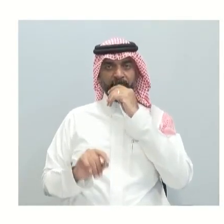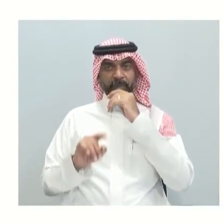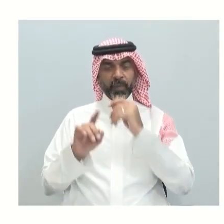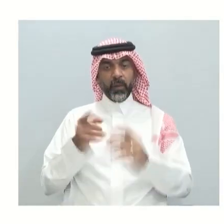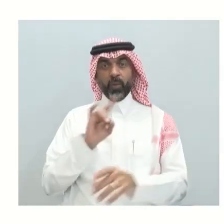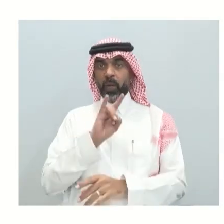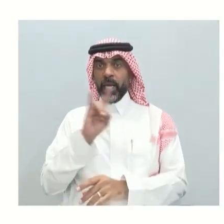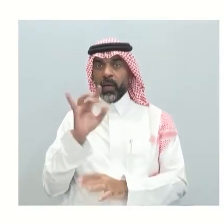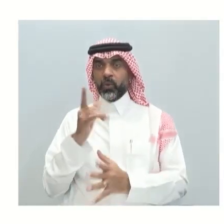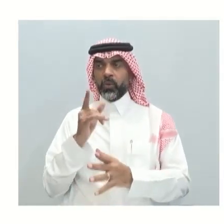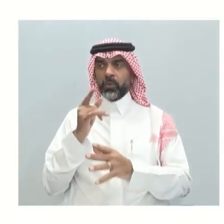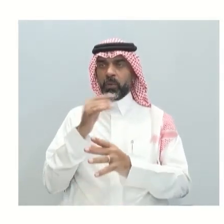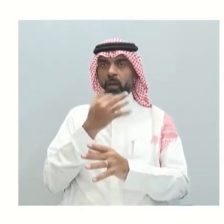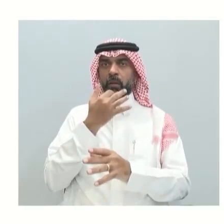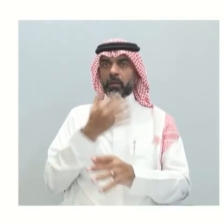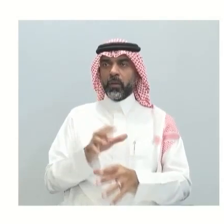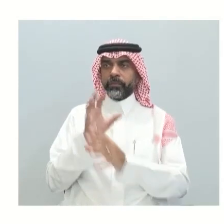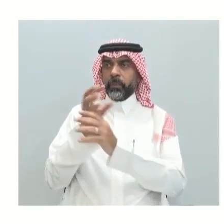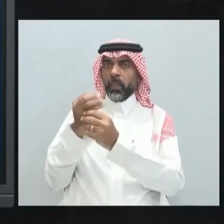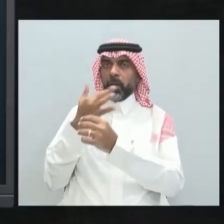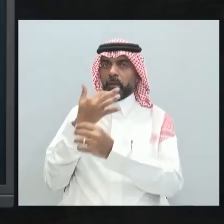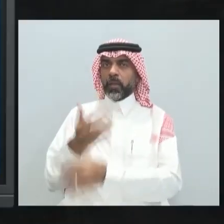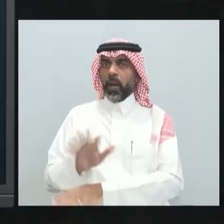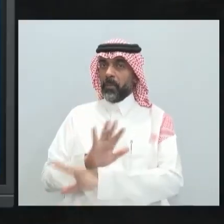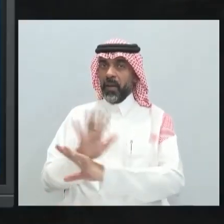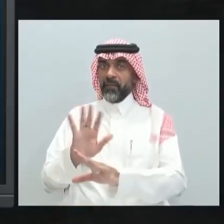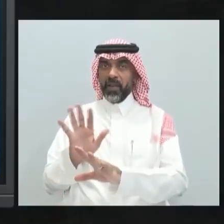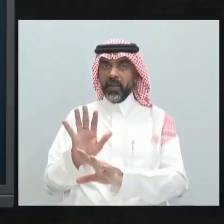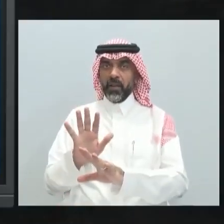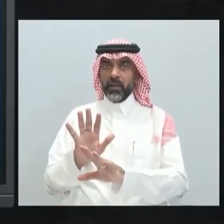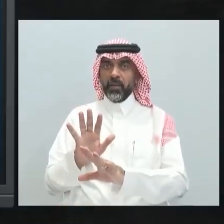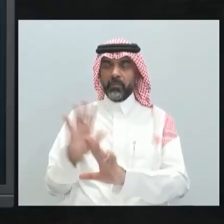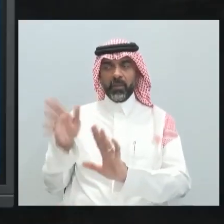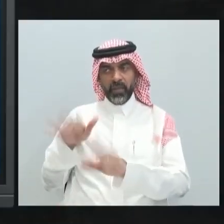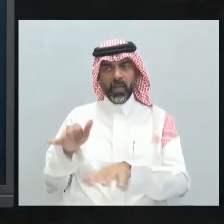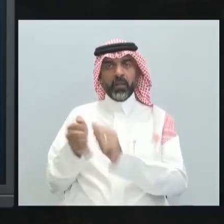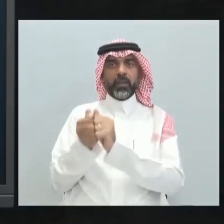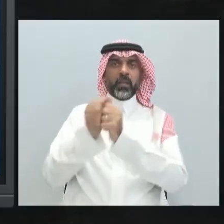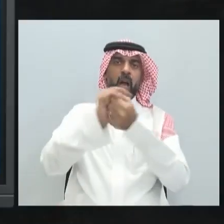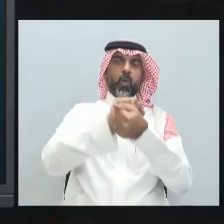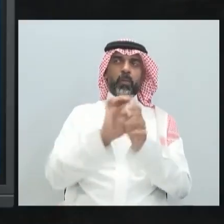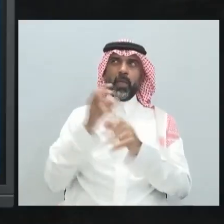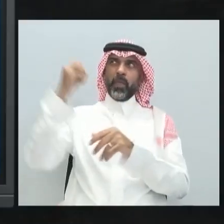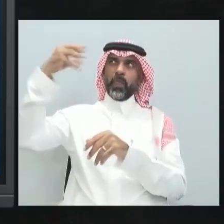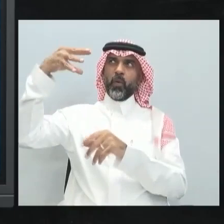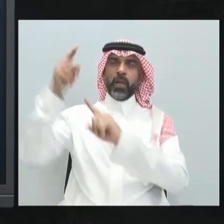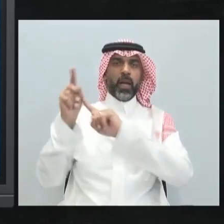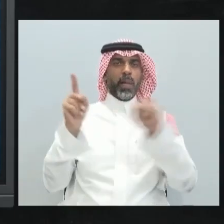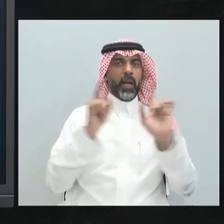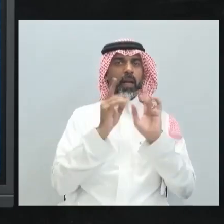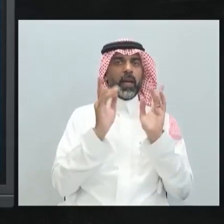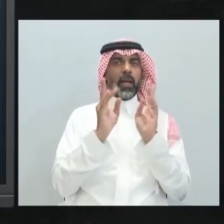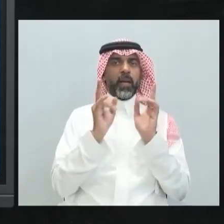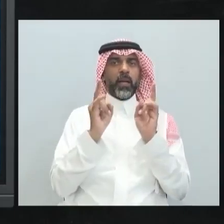القانون الاول يقصد ان الطاقه محفوظه هذه الطاقه قد تتحول من شكل الى اخر من طاقه ضوئيه الى طاقه كهربائيه الى